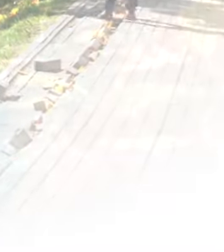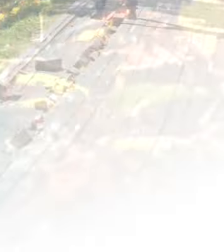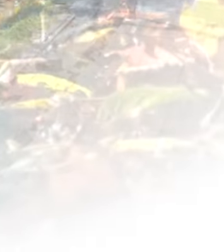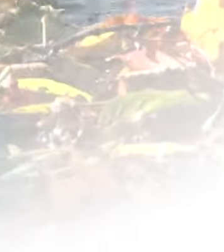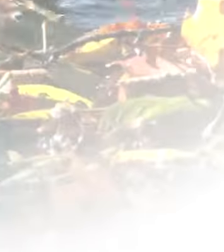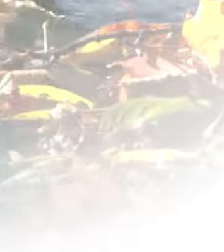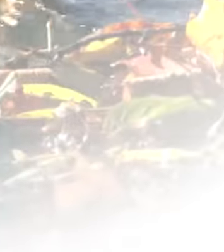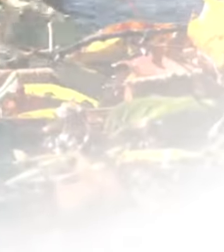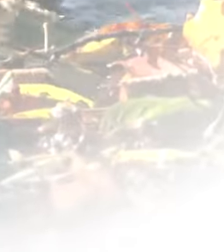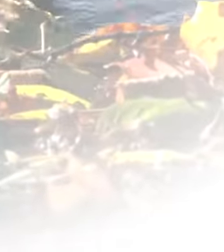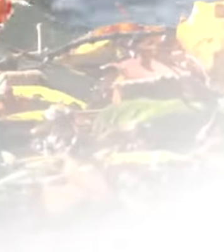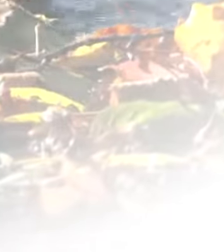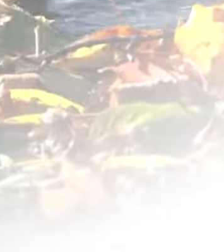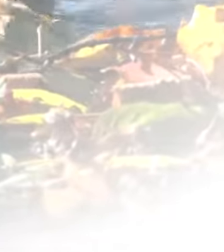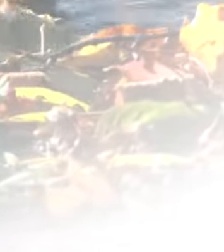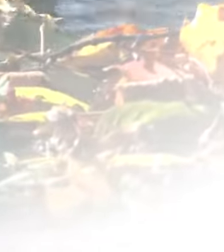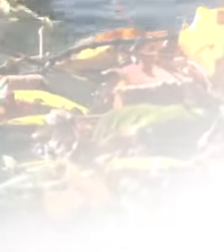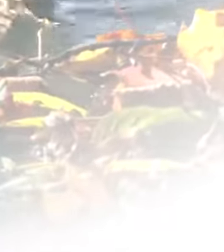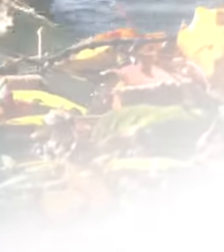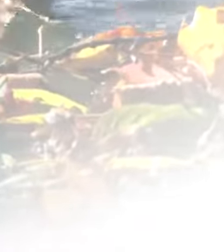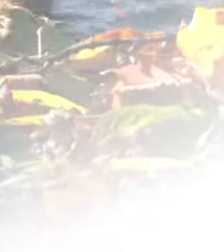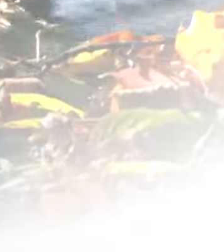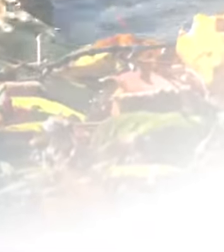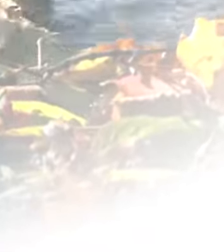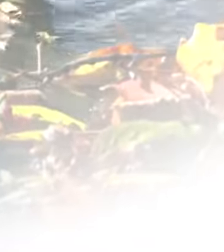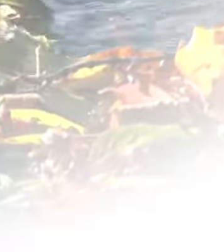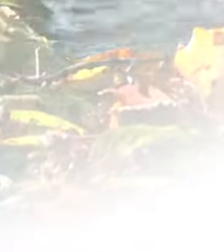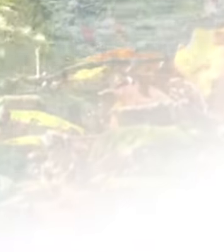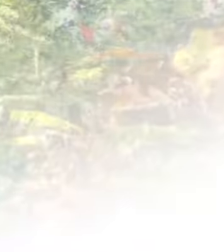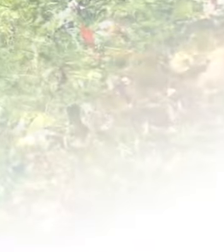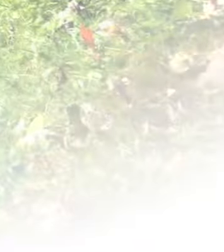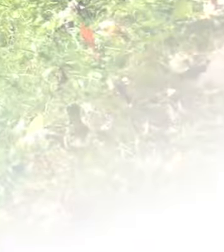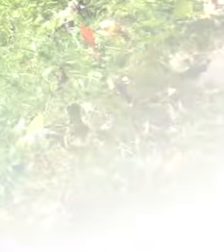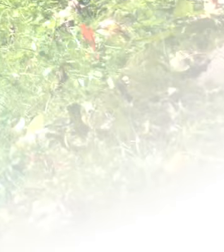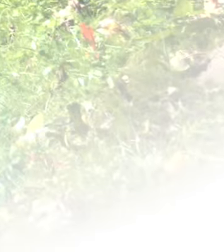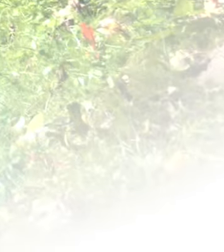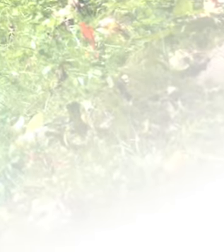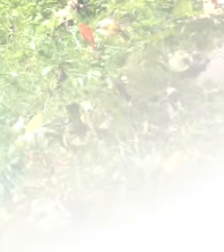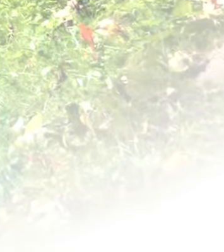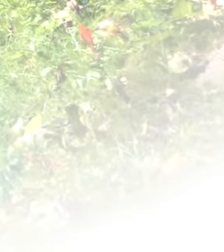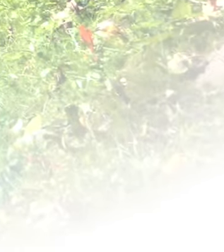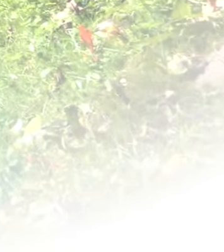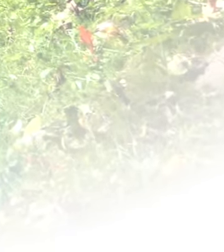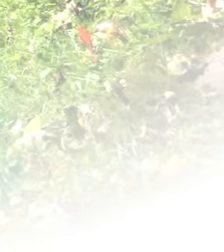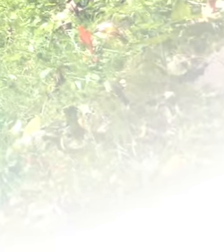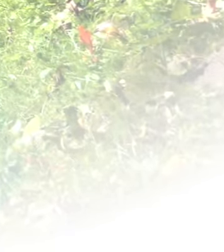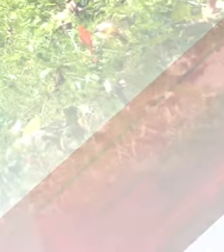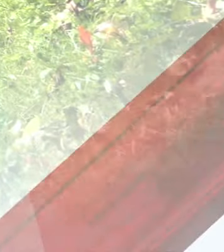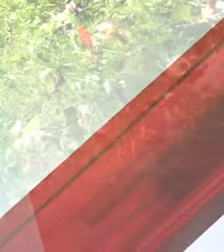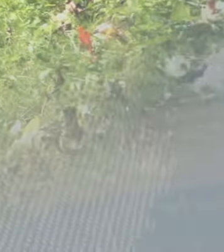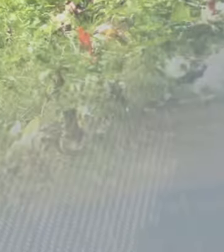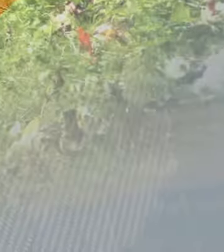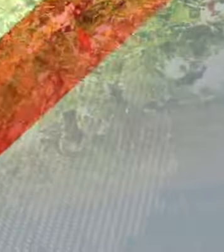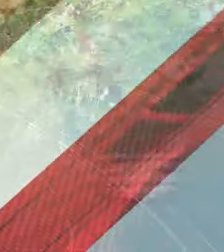ці яшчэ, усе святыя, як засваволяць, дрэвы дарэшты аголяць. Дзень у народзе лічыўся апошнім